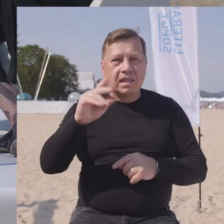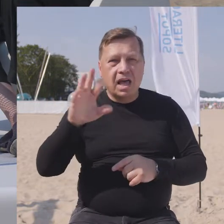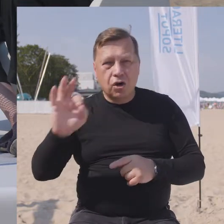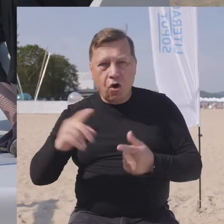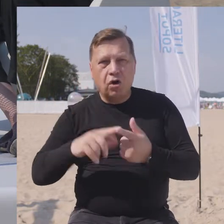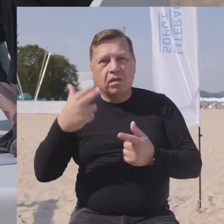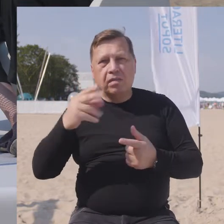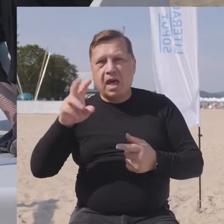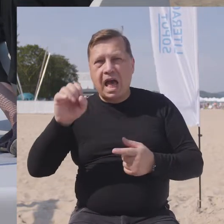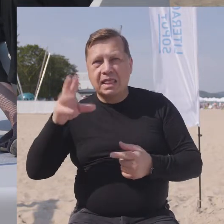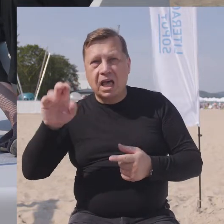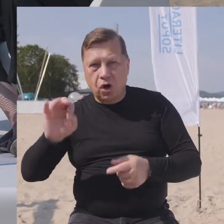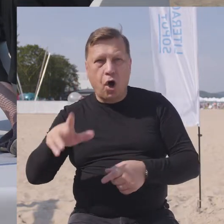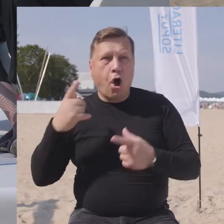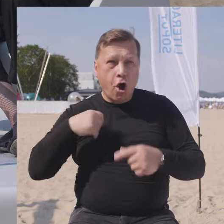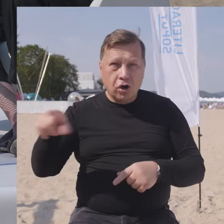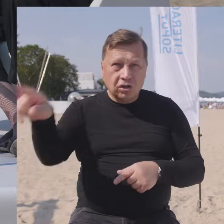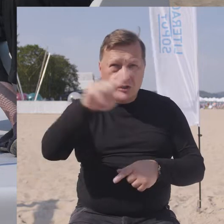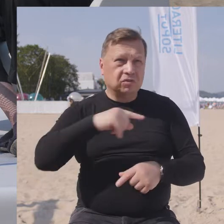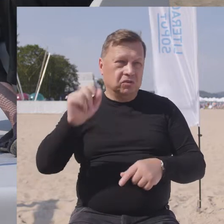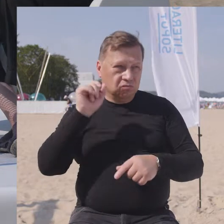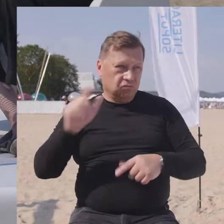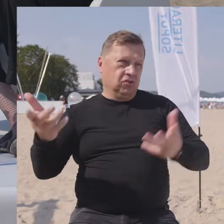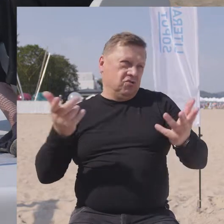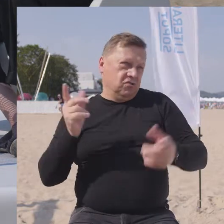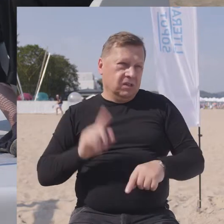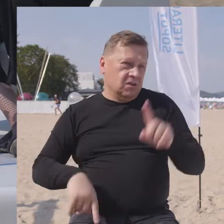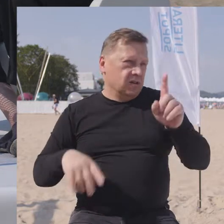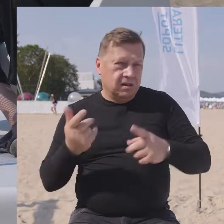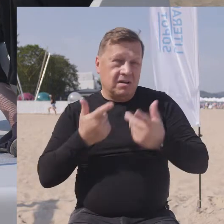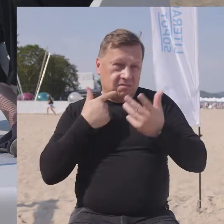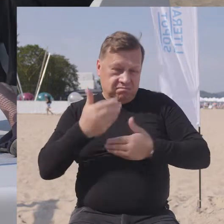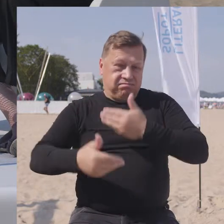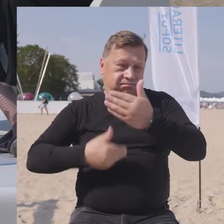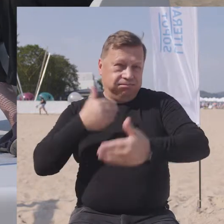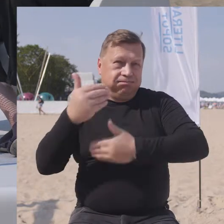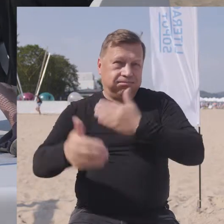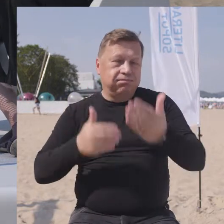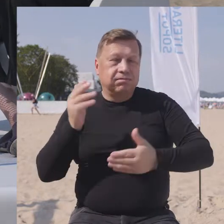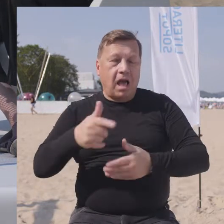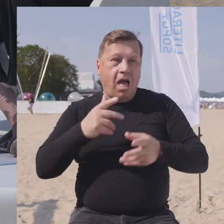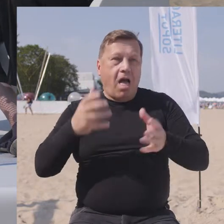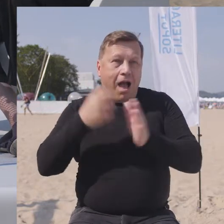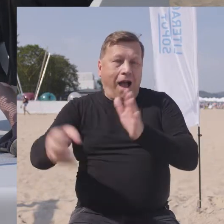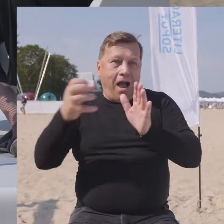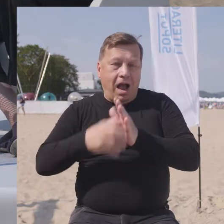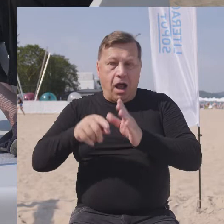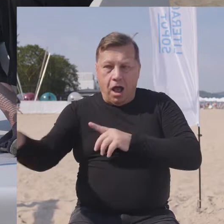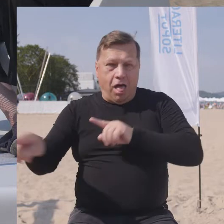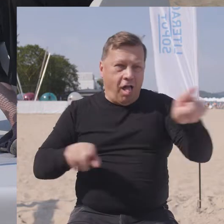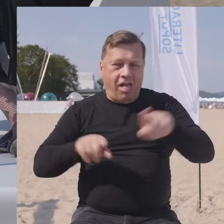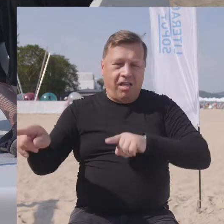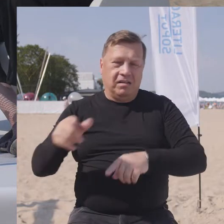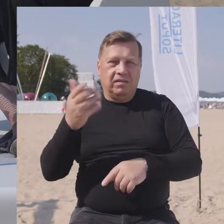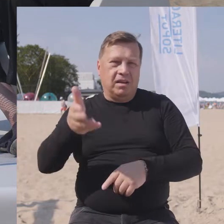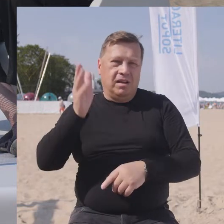nieheteronormatywne tutaj, i myślę, że po prostu wreszcie dochodzimy do momentu, w którym przestaniemy w ogóle o tym mówić, zaczniemy to zauważać,